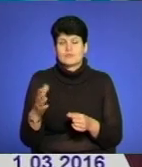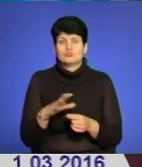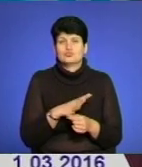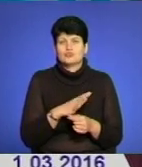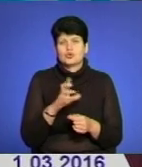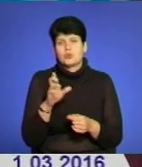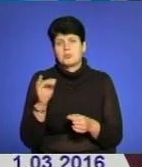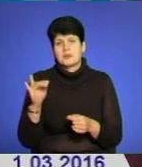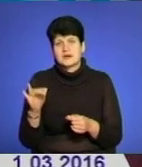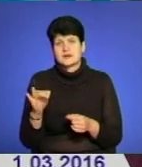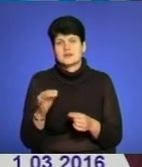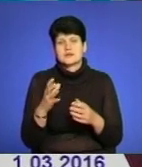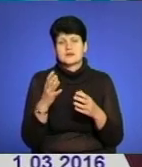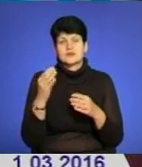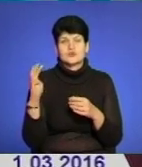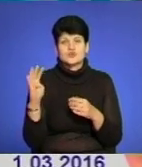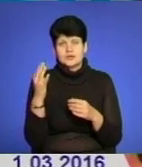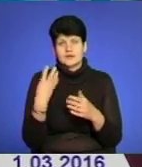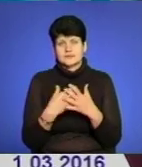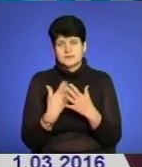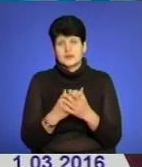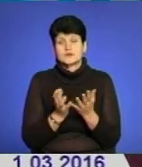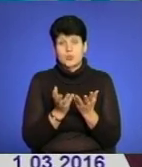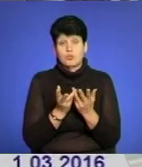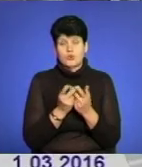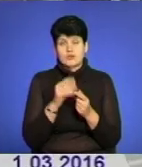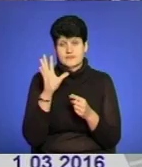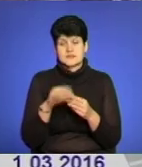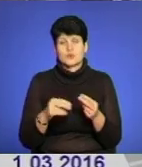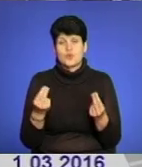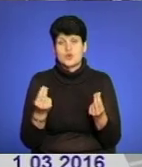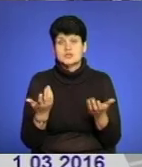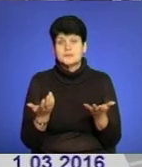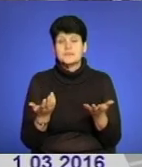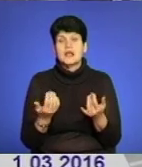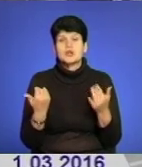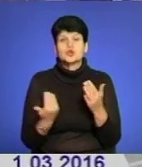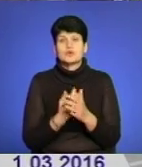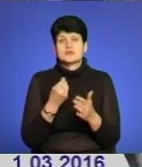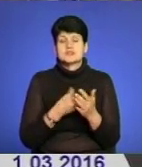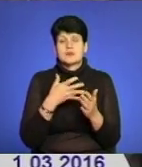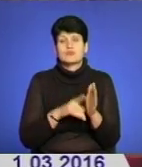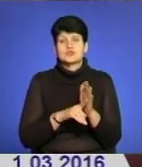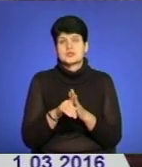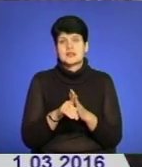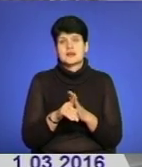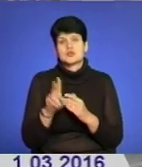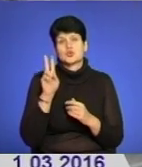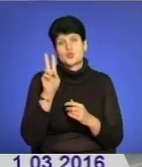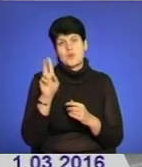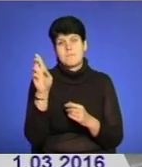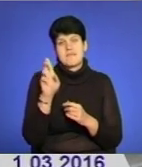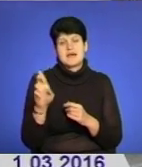був би мало що не ще раз так, якщо посчитати всі кошти. Новий тариф у тролейбусах почне діяти уже з